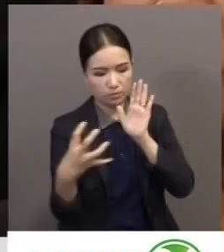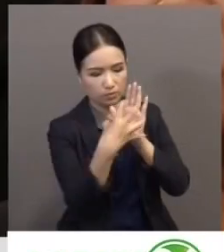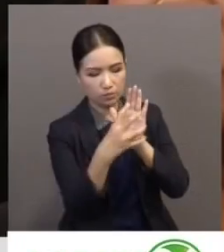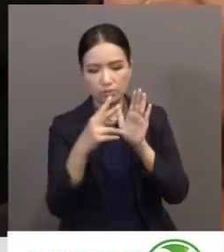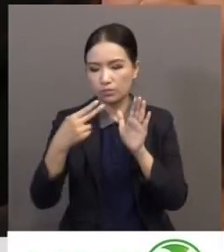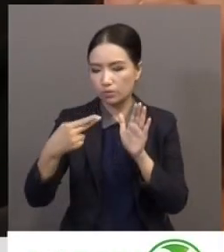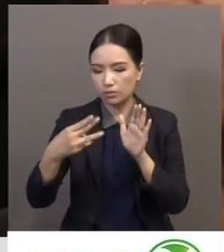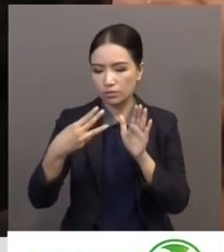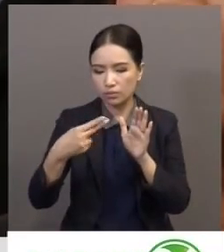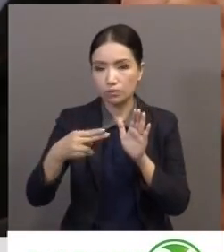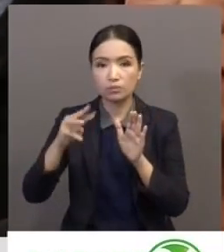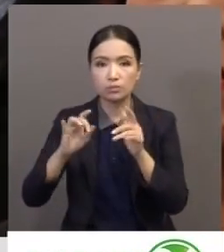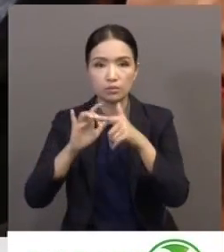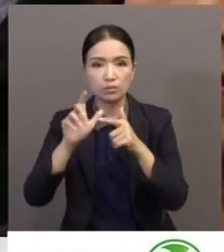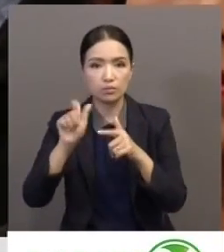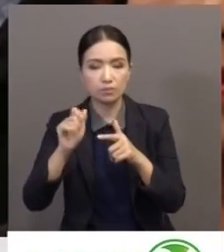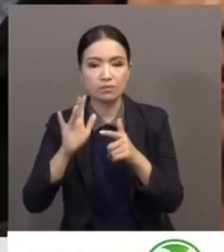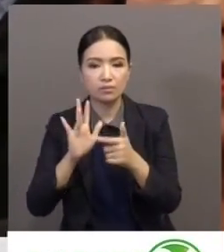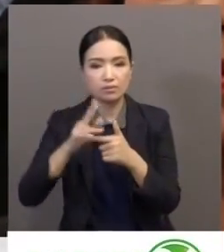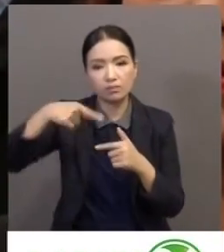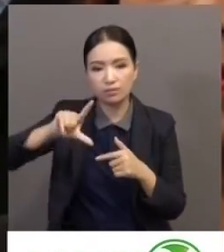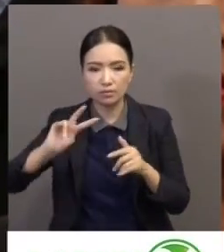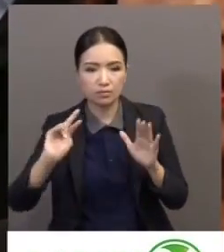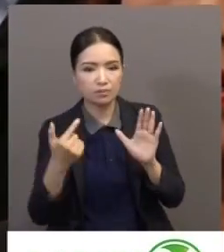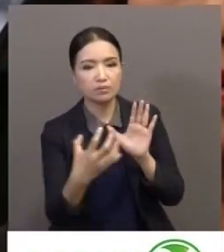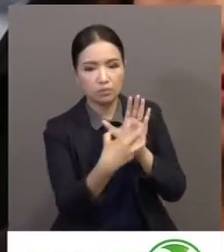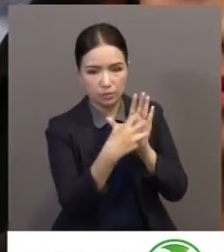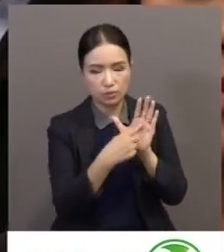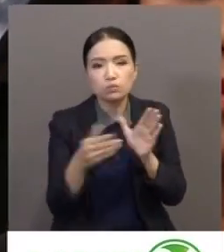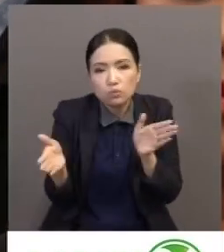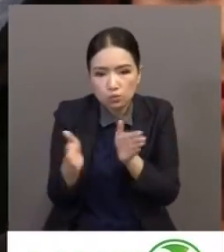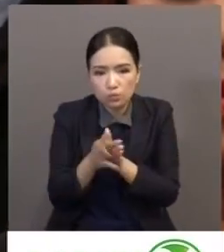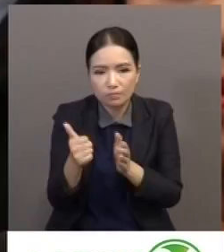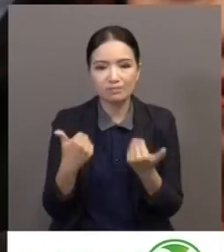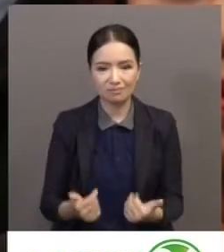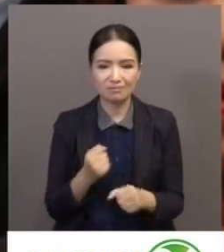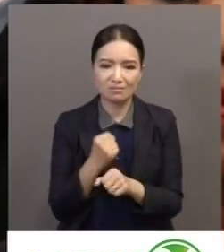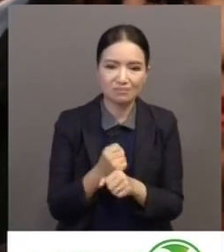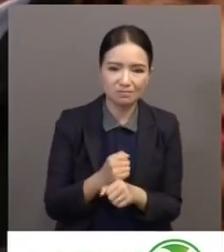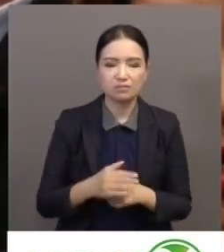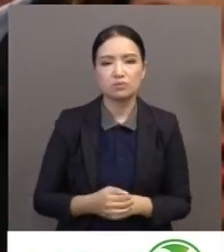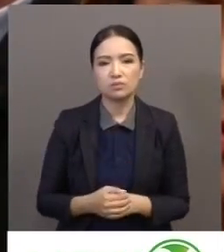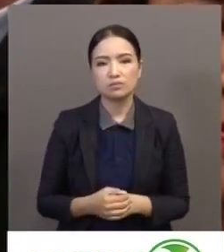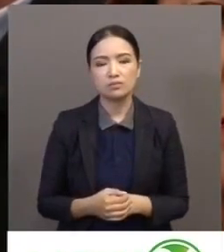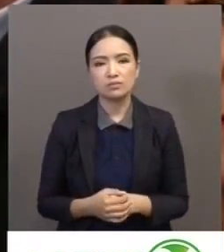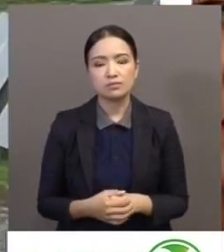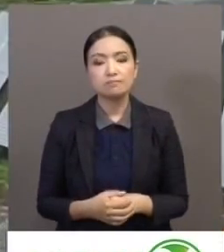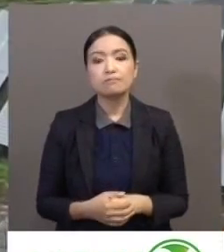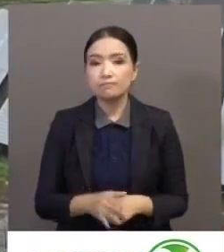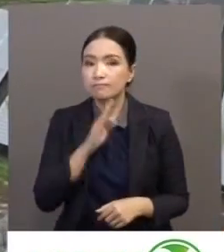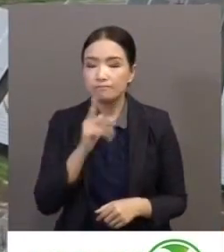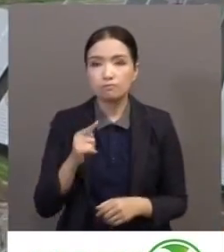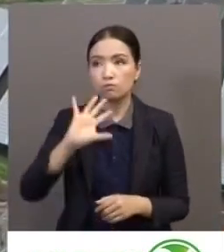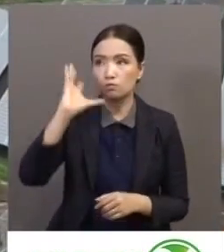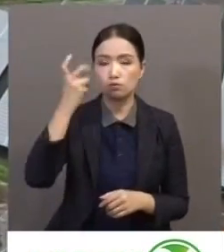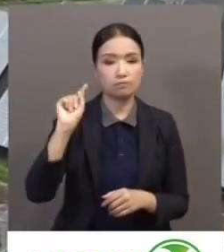จะเป็นตัวเข้าโรงที่ใช้ร่วมกันก็มีสิ่งที่เรากำลังรู้เอาอยู่สำหรับตัวที่2ครับ ท่ามกลางกระ